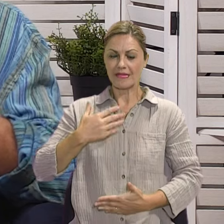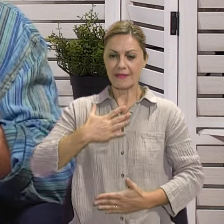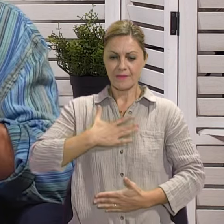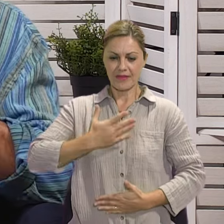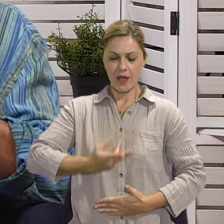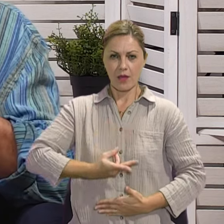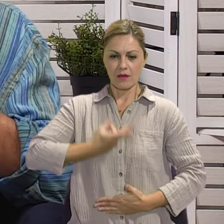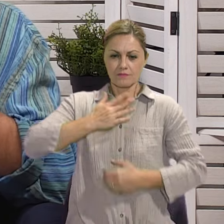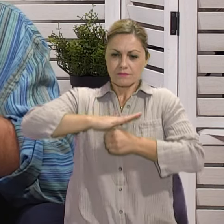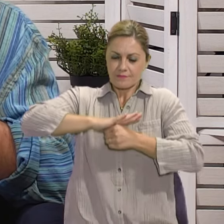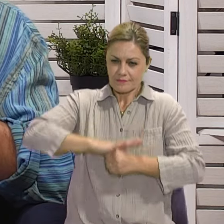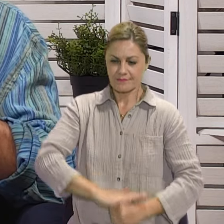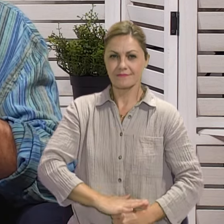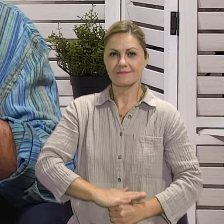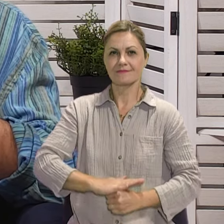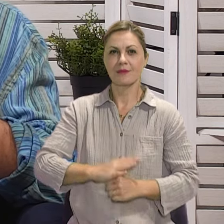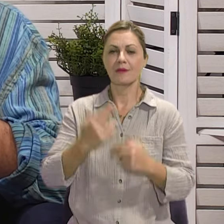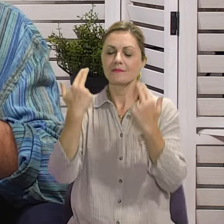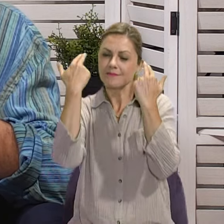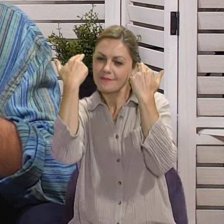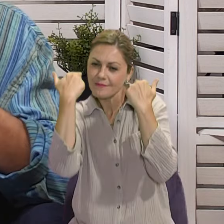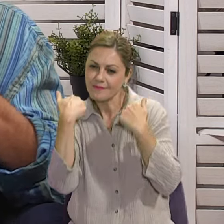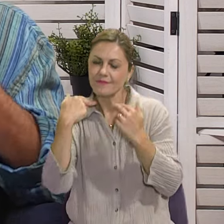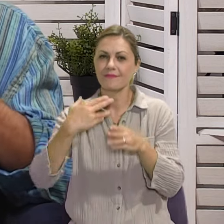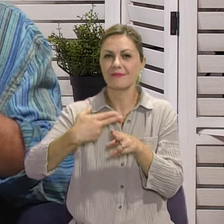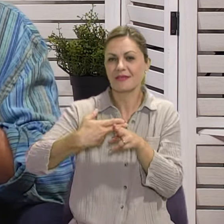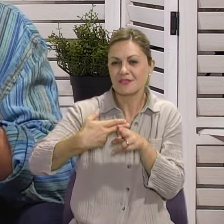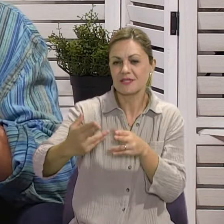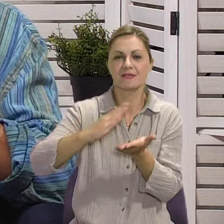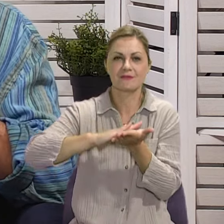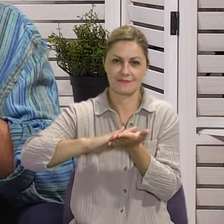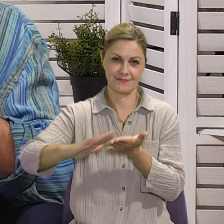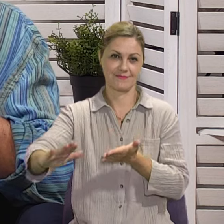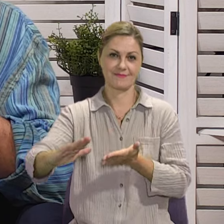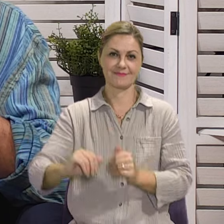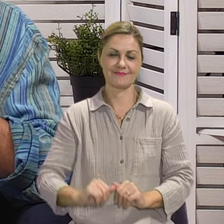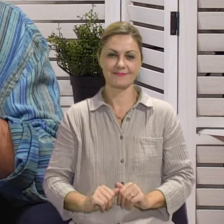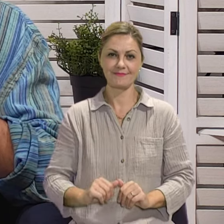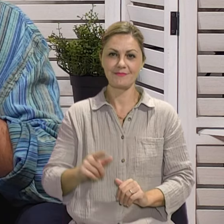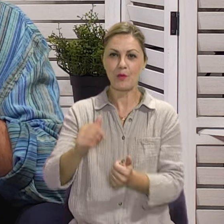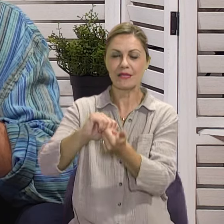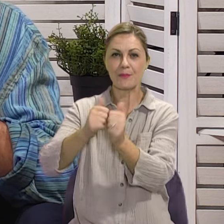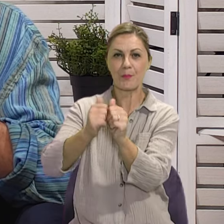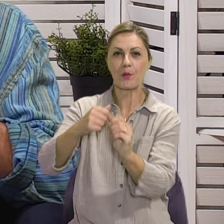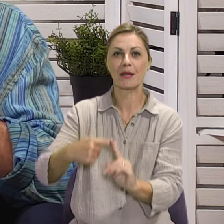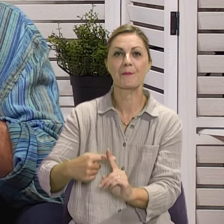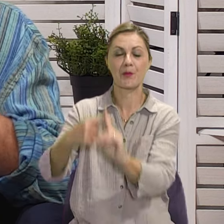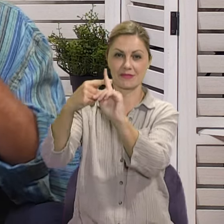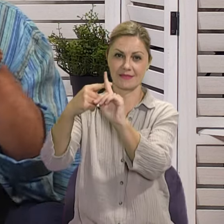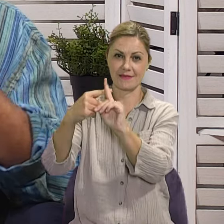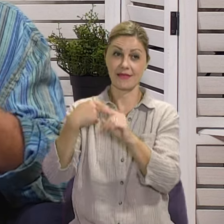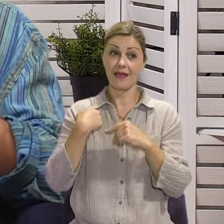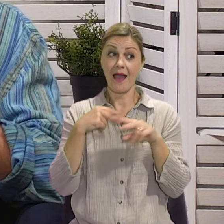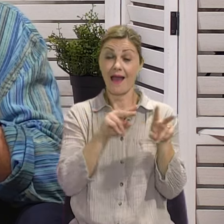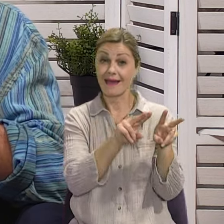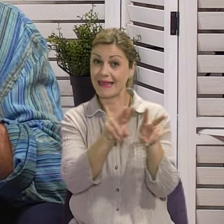individua, onda je teže. Onda probija ovo negativno i onda ja vidim